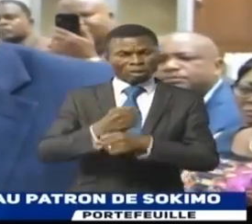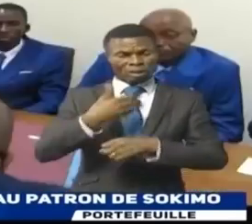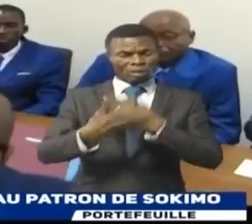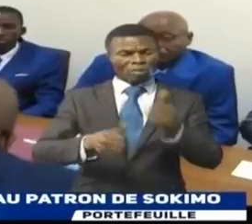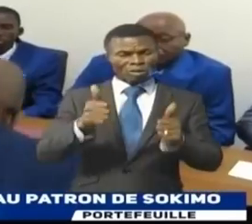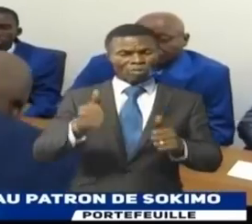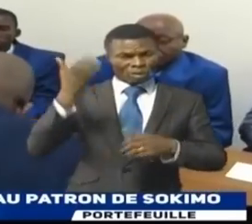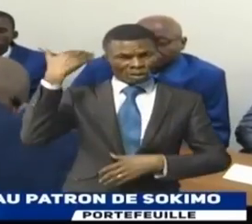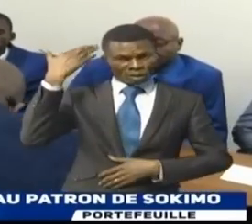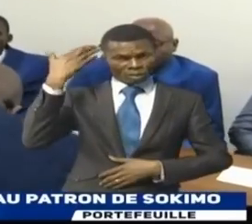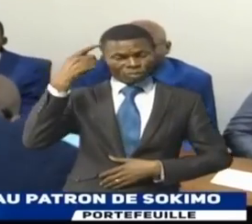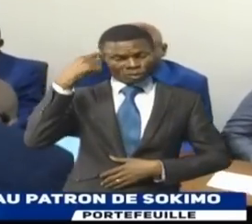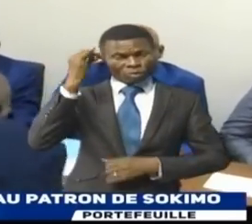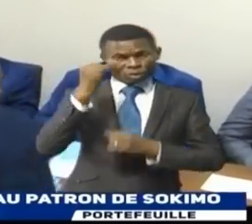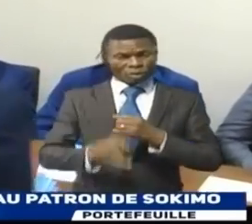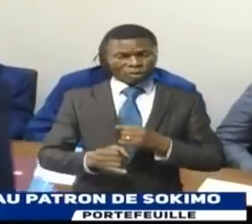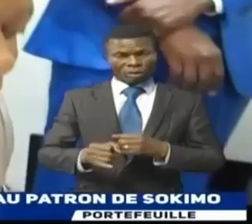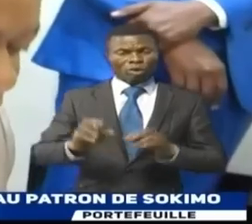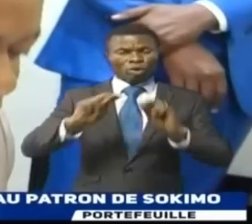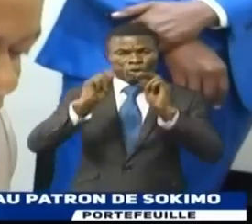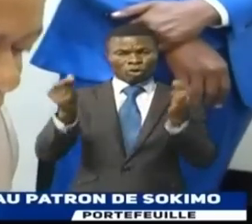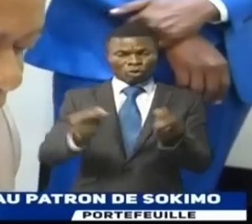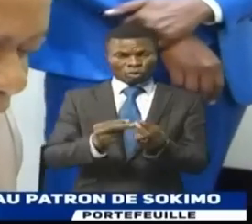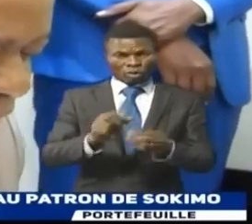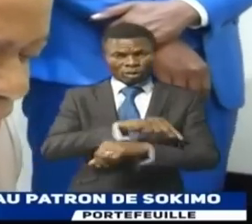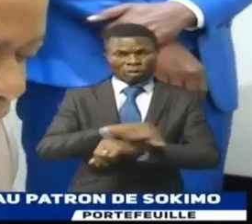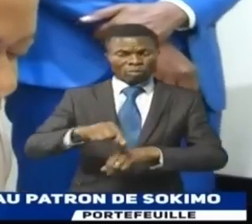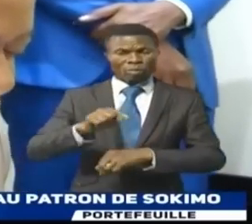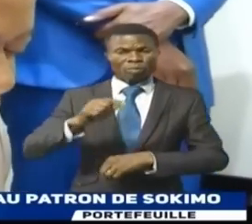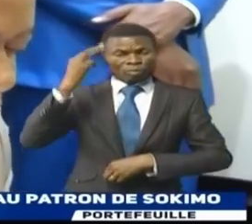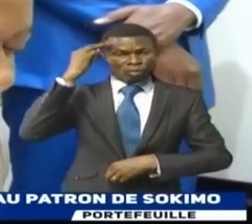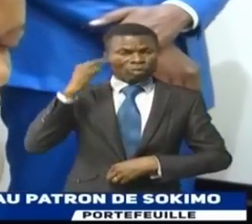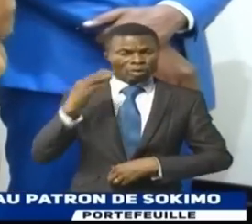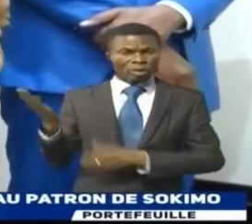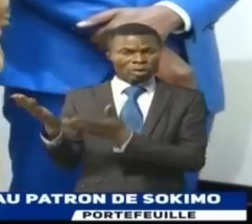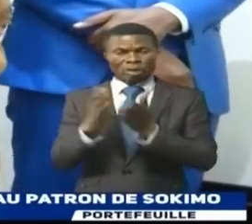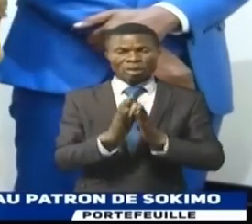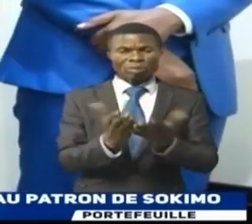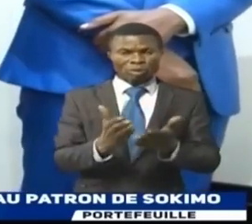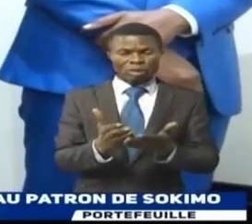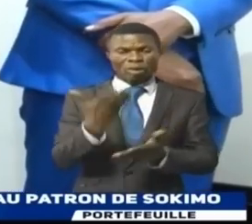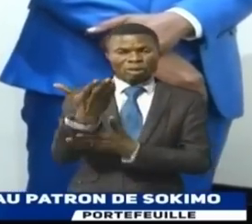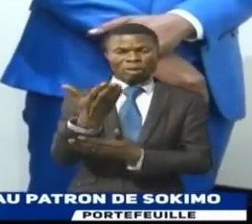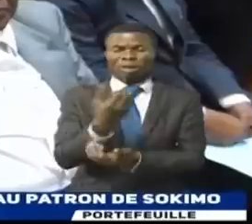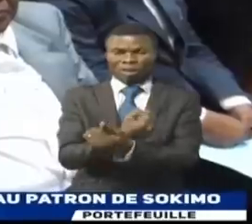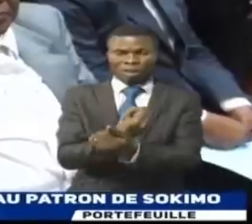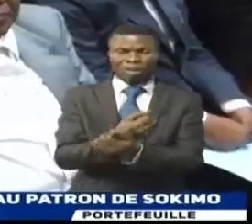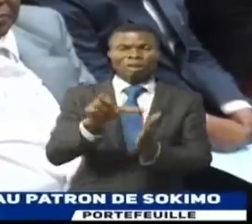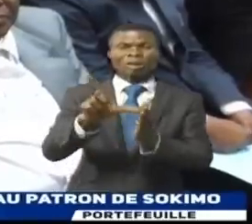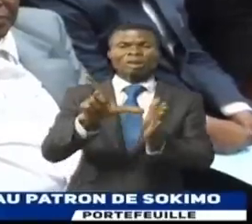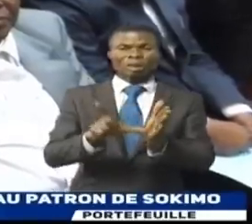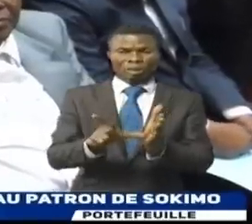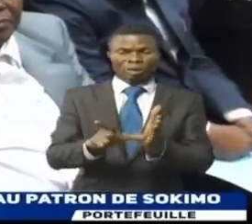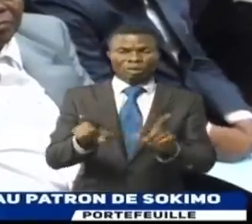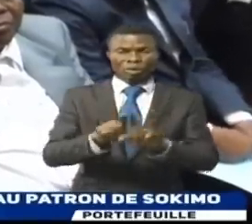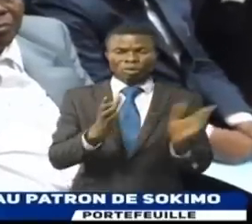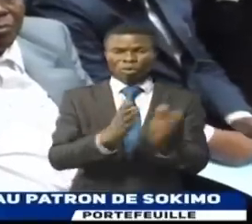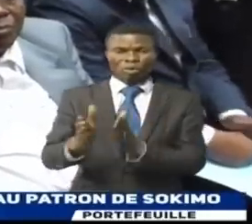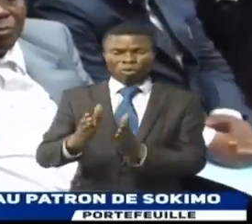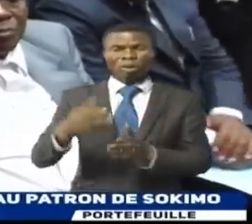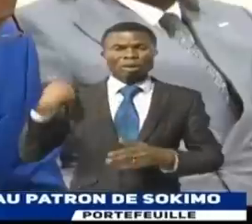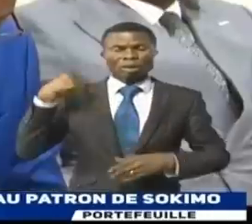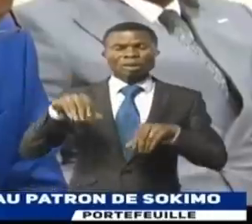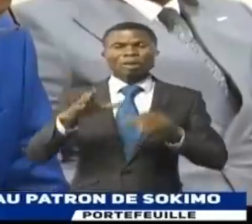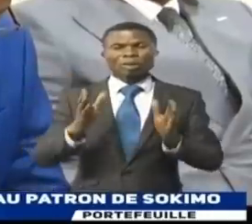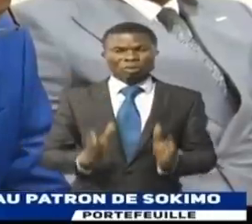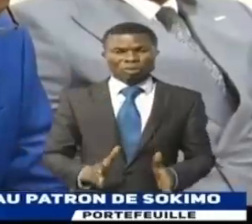abattu. Pour finir, les délégués du ministère du portefeuille ont appelé tous au respect des textes tels que prévus par l'État